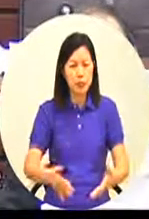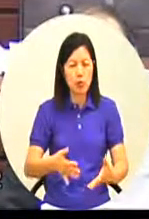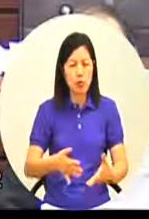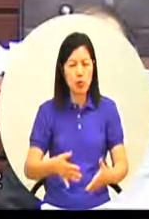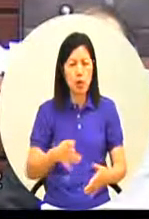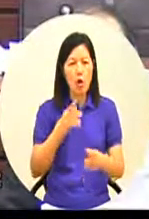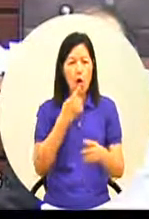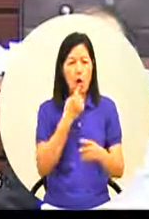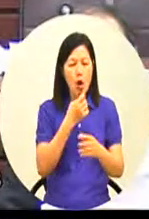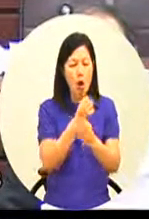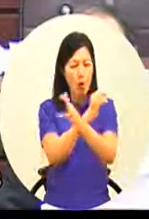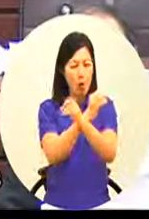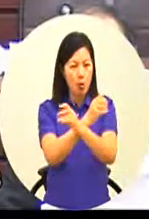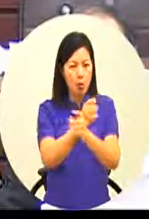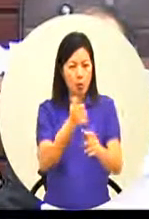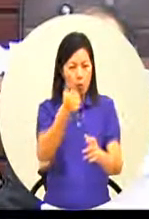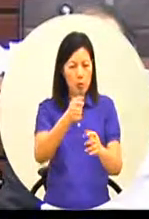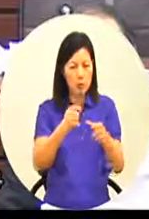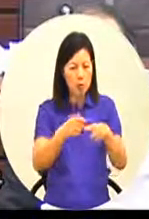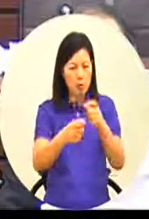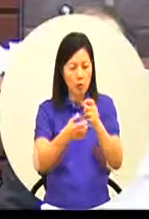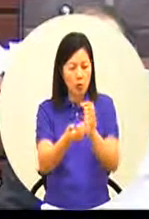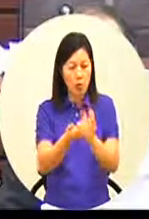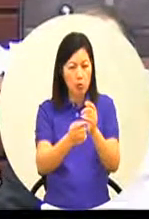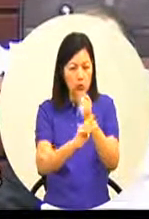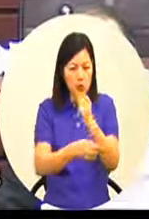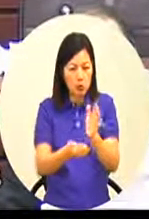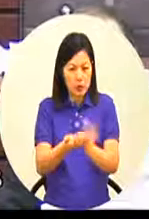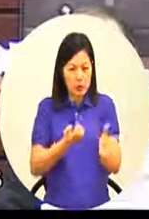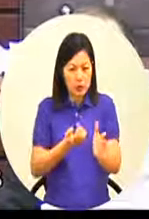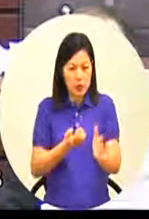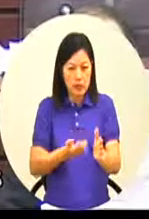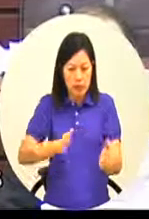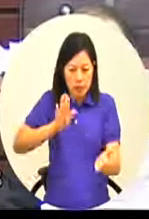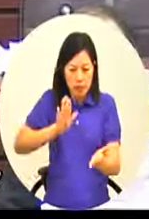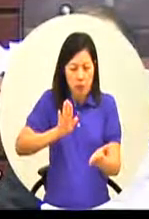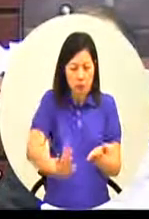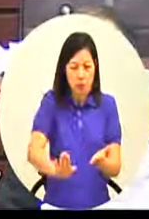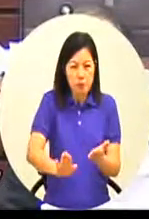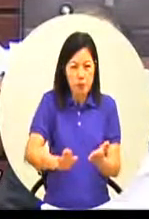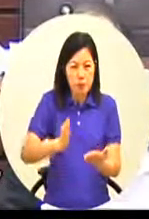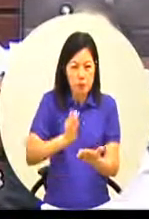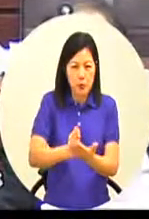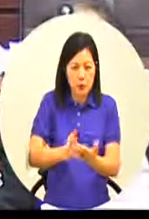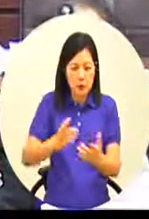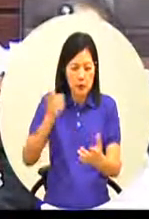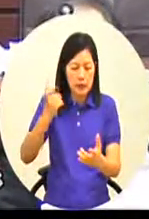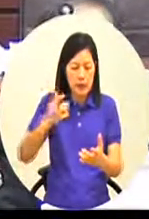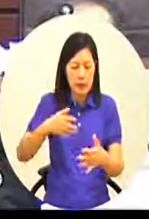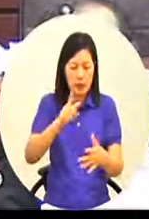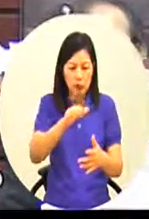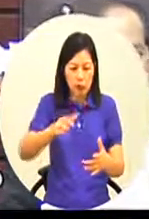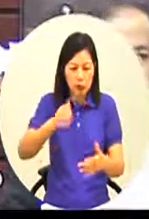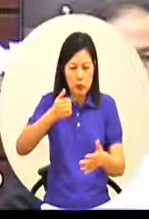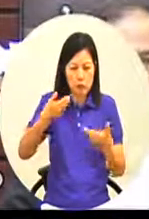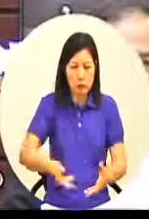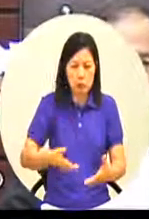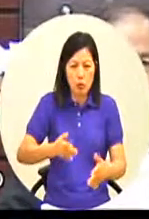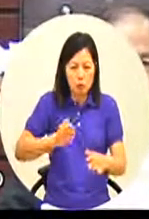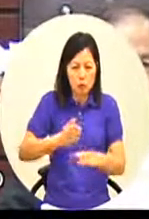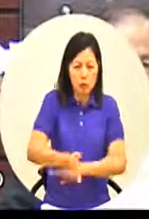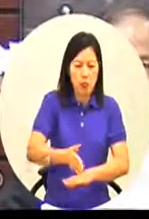50公尺，伊也咧塞车的时阵，那个重力加速度可能它超载的好几倍。所以咱个市